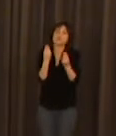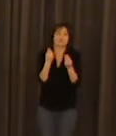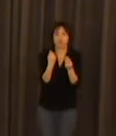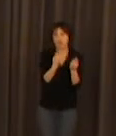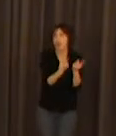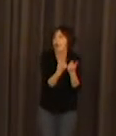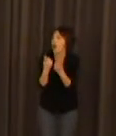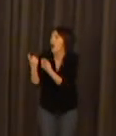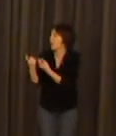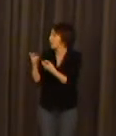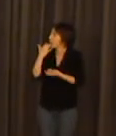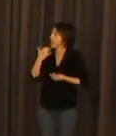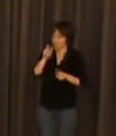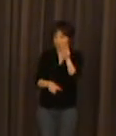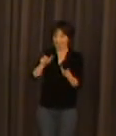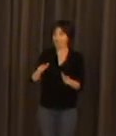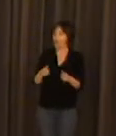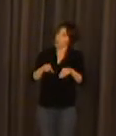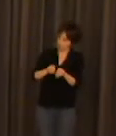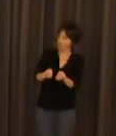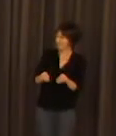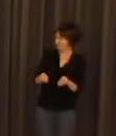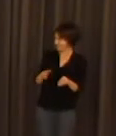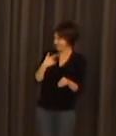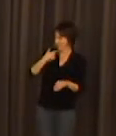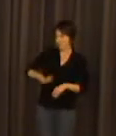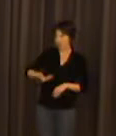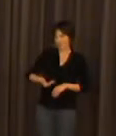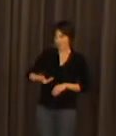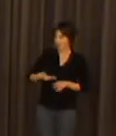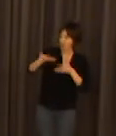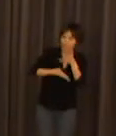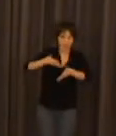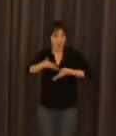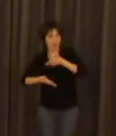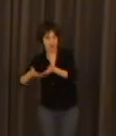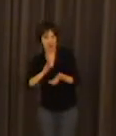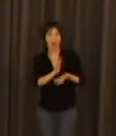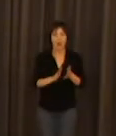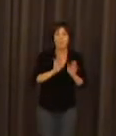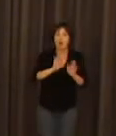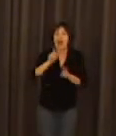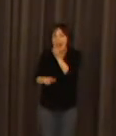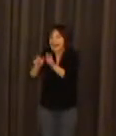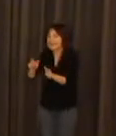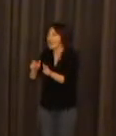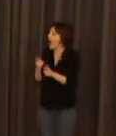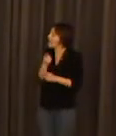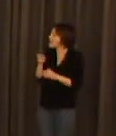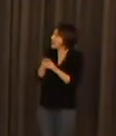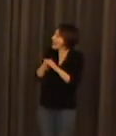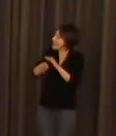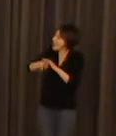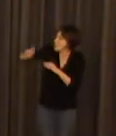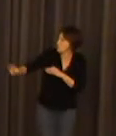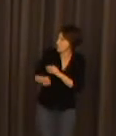primer que necessiten són els parlants, però els parlants tenen necessitats de molts recursos. però dins d'aquests recursos,